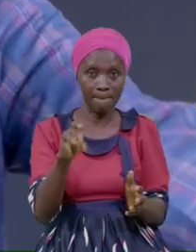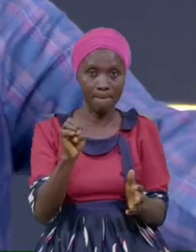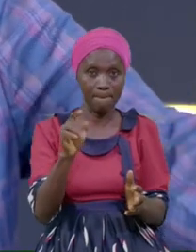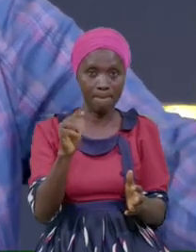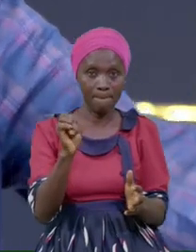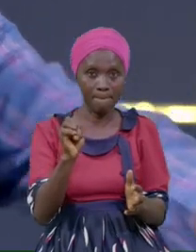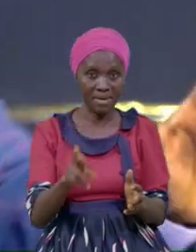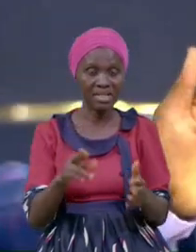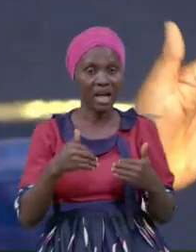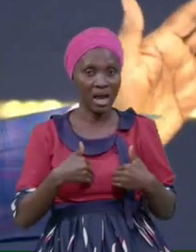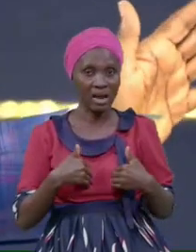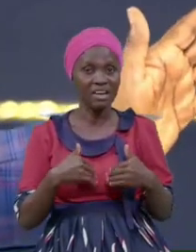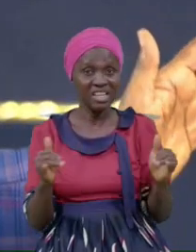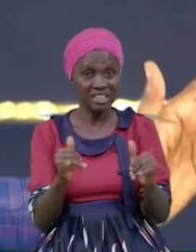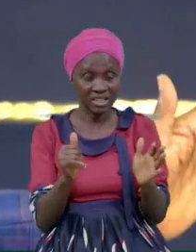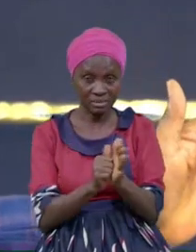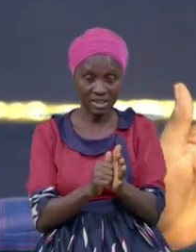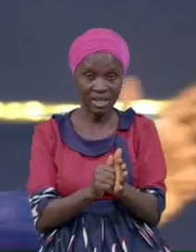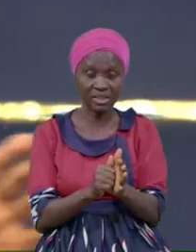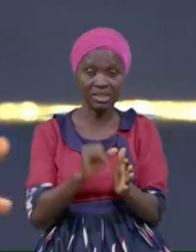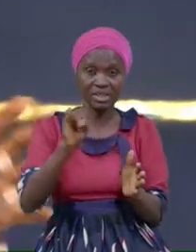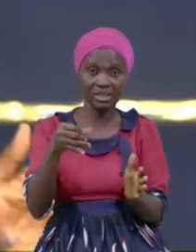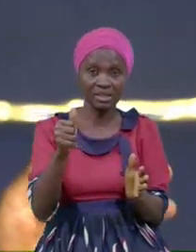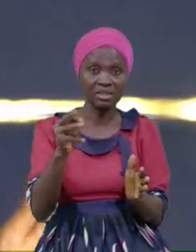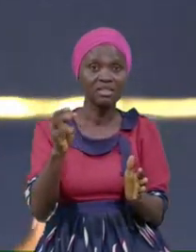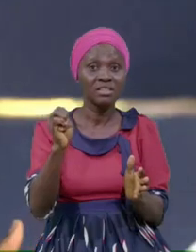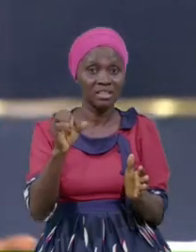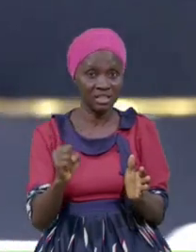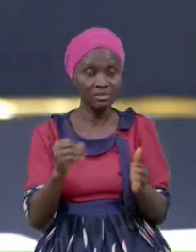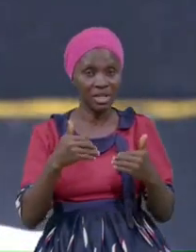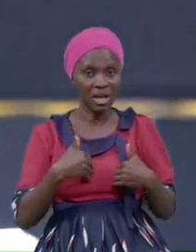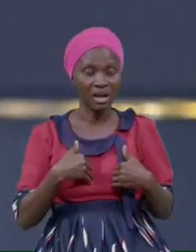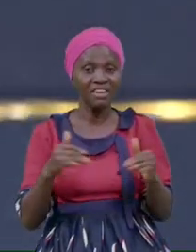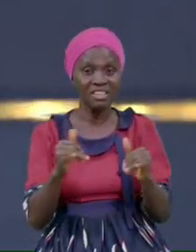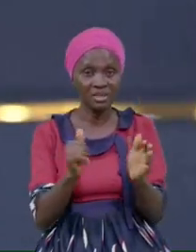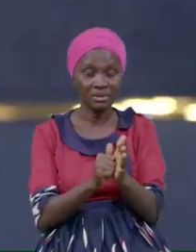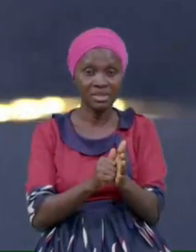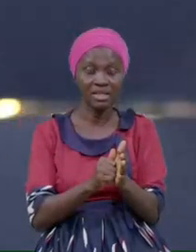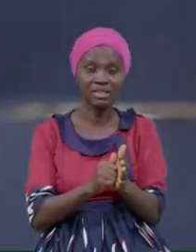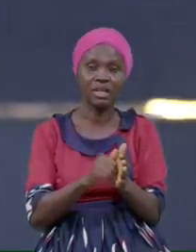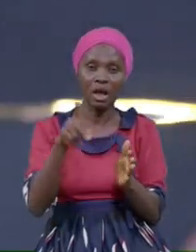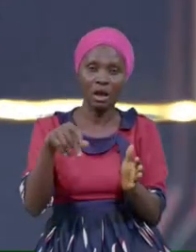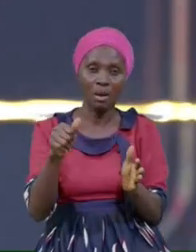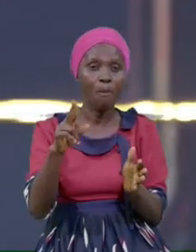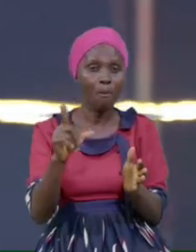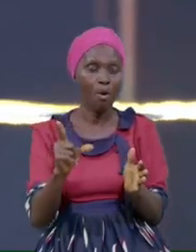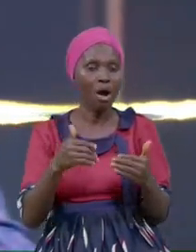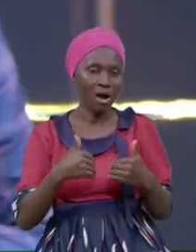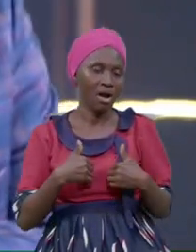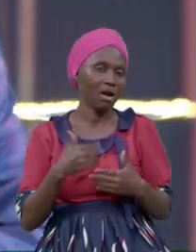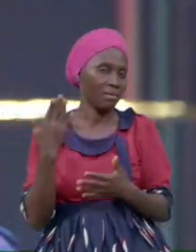avait, que Jacques avait, que Paul avait. Regardez ces hommes.